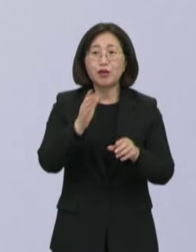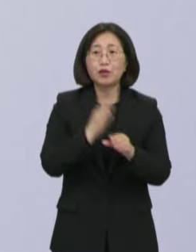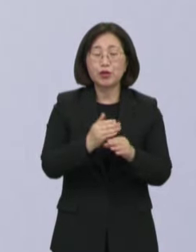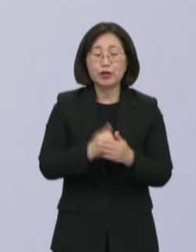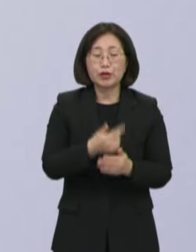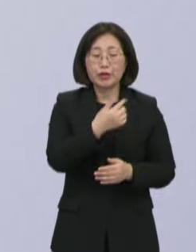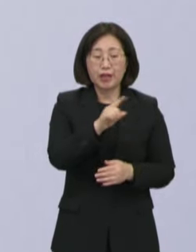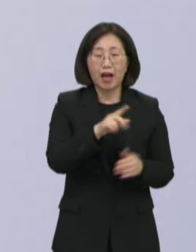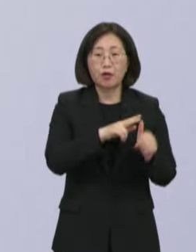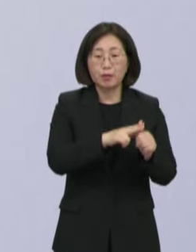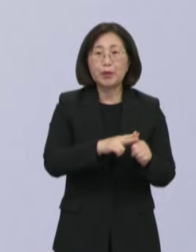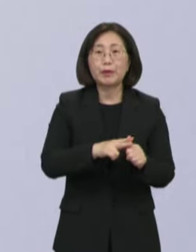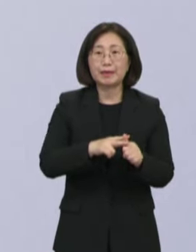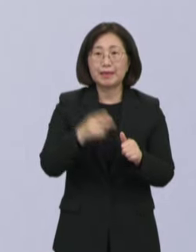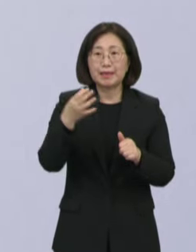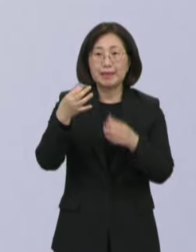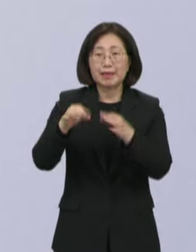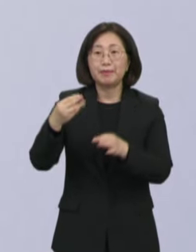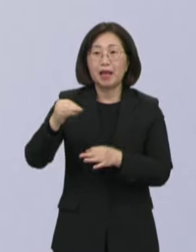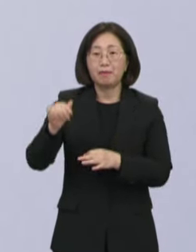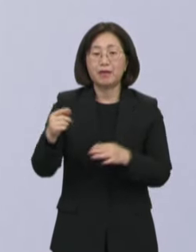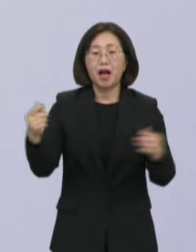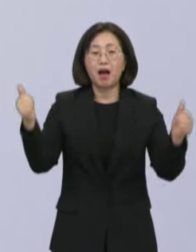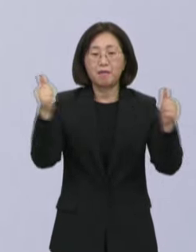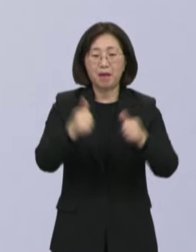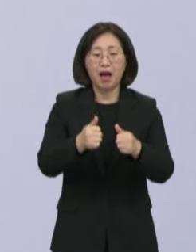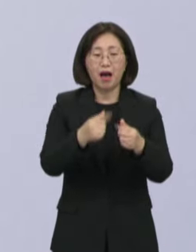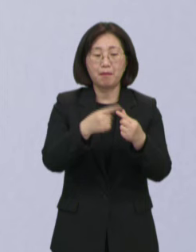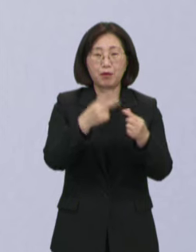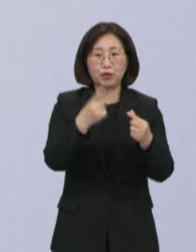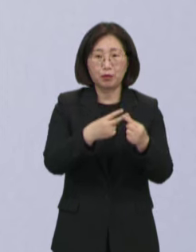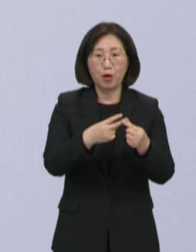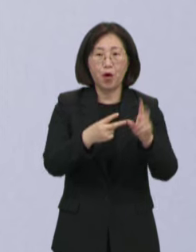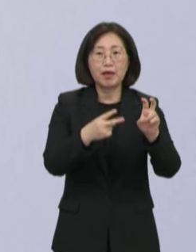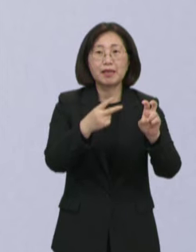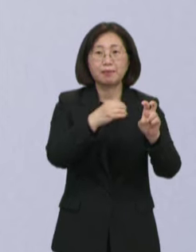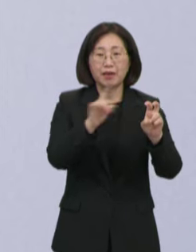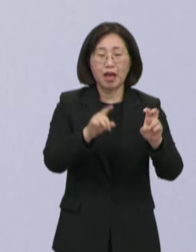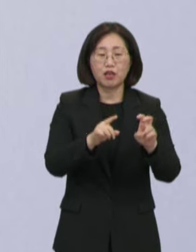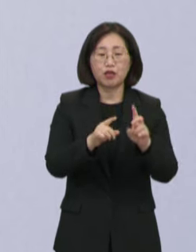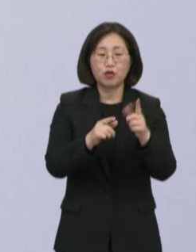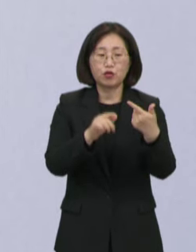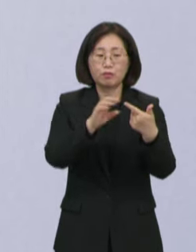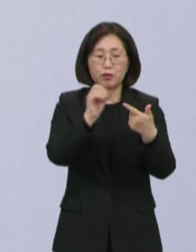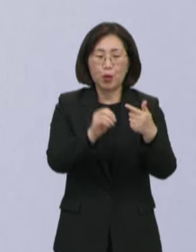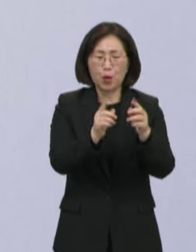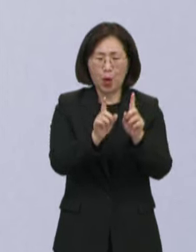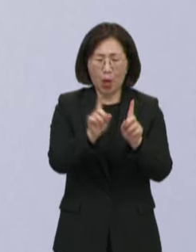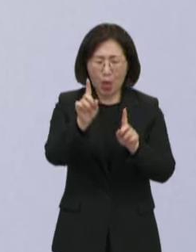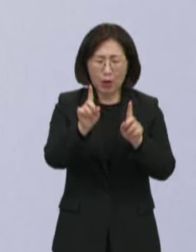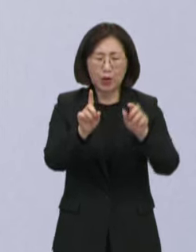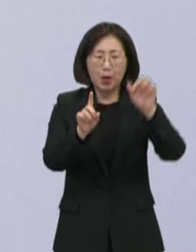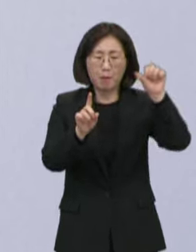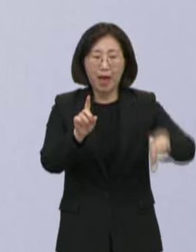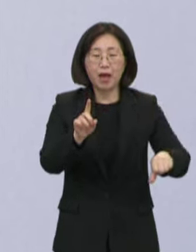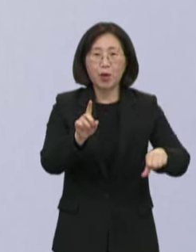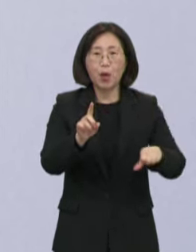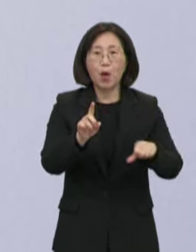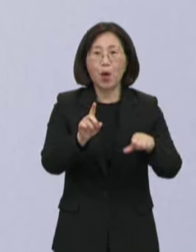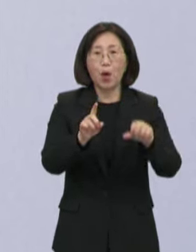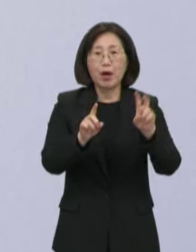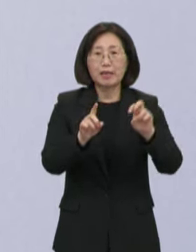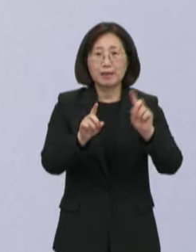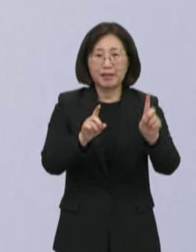후보는 김태흠 후보와 내리 두 번을 맞붙었는데 20대 총선은 6% 차로 패했고 21대는